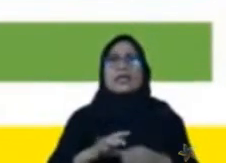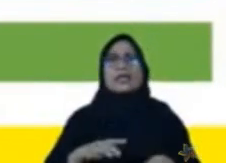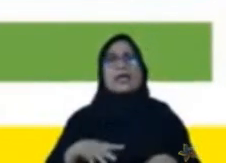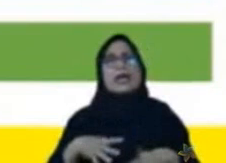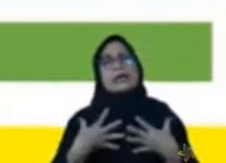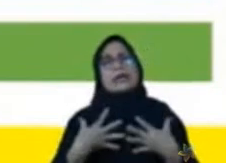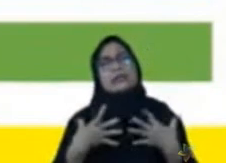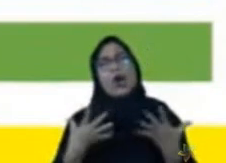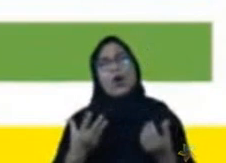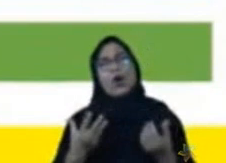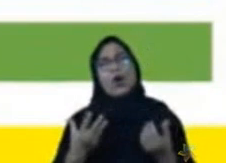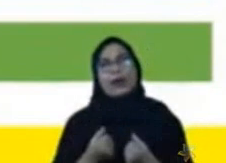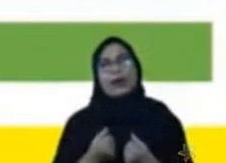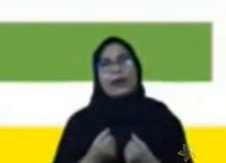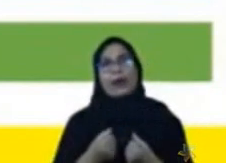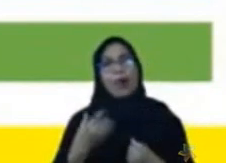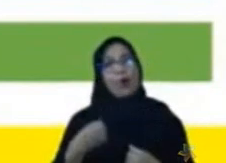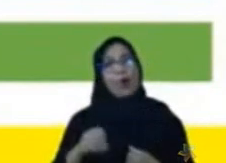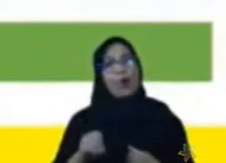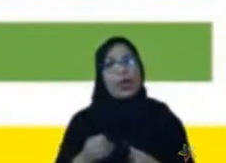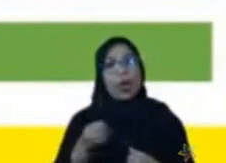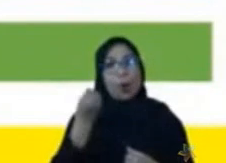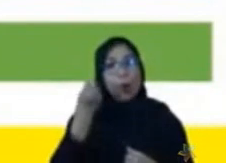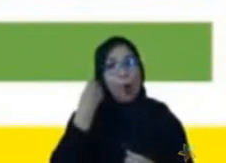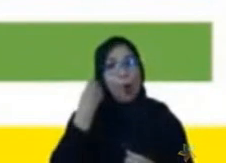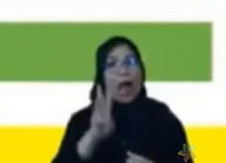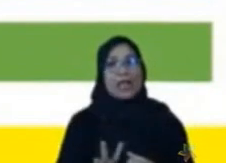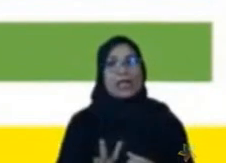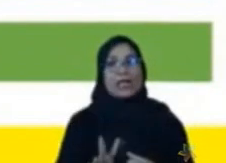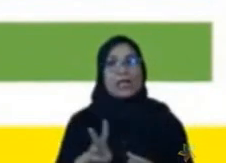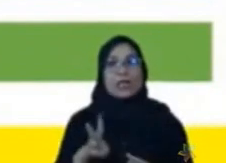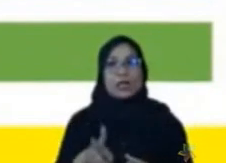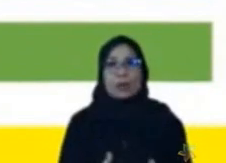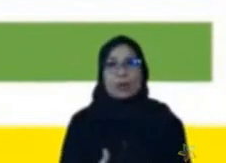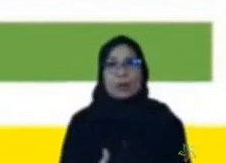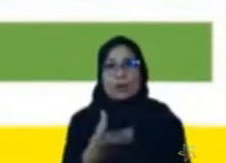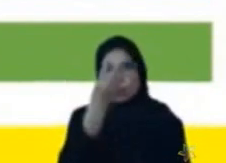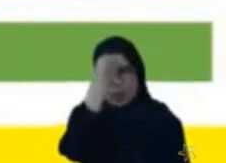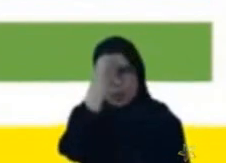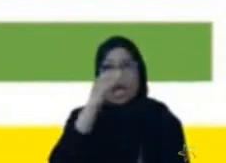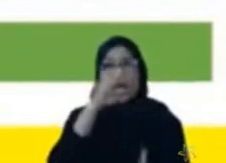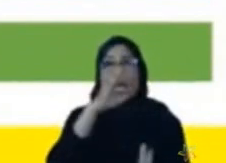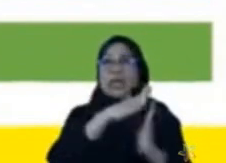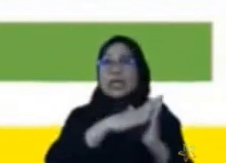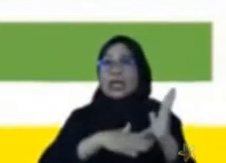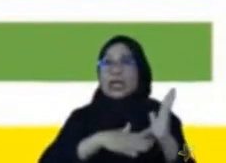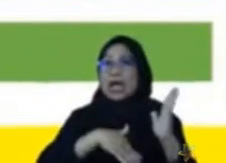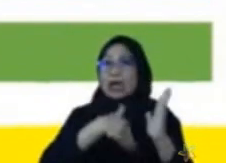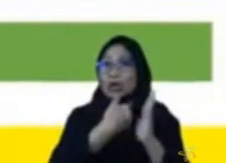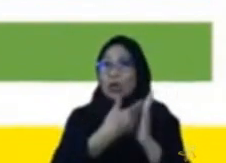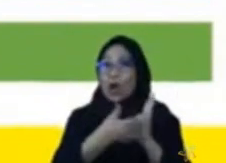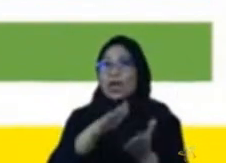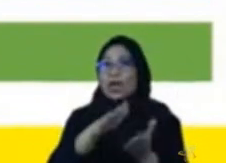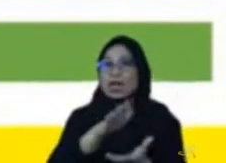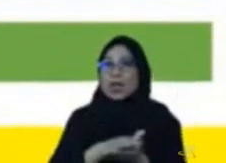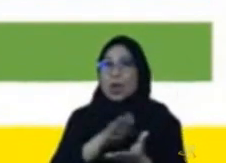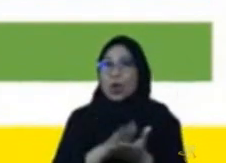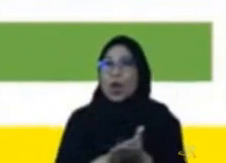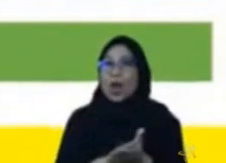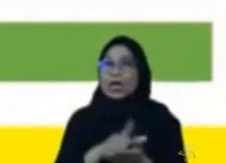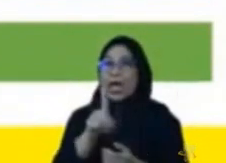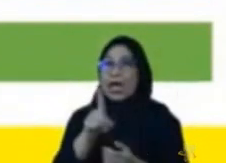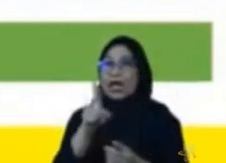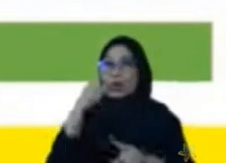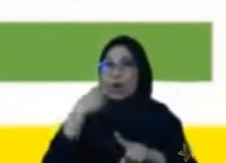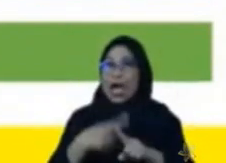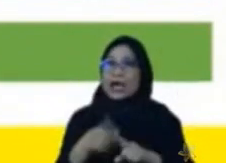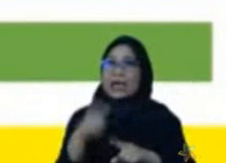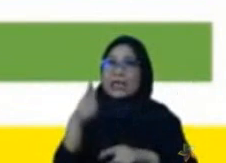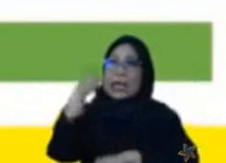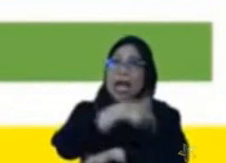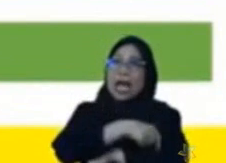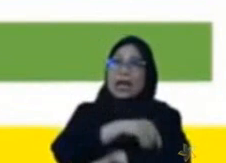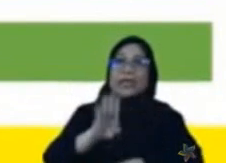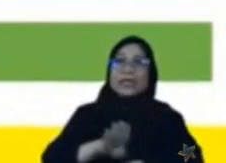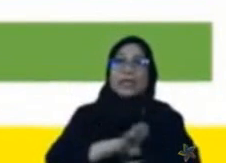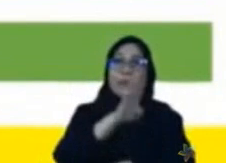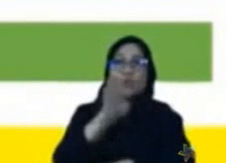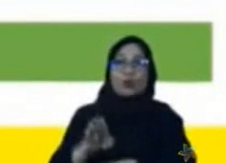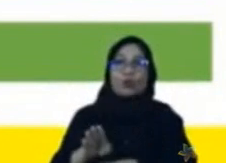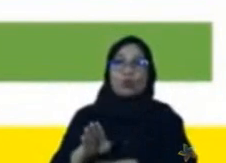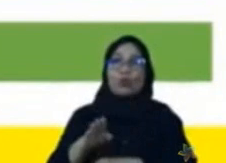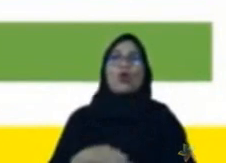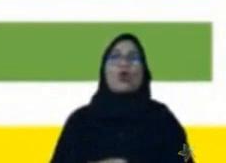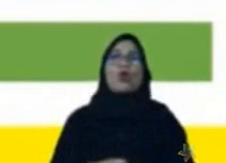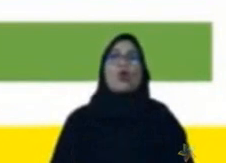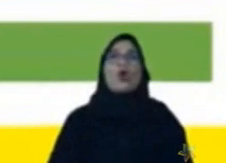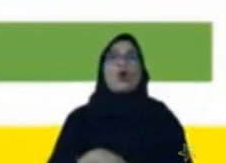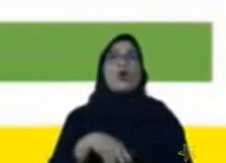murid. Kemudian jadwal ke sekolah seminggu sekali di hari Sabtu, itu yang ke sekolah adalah orang tuanya untuk